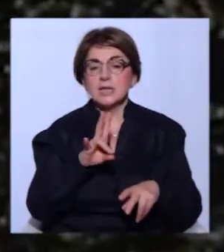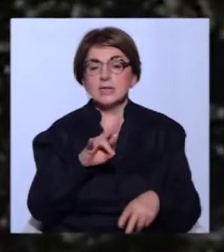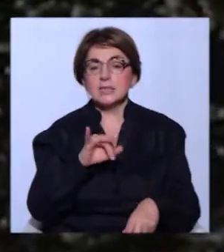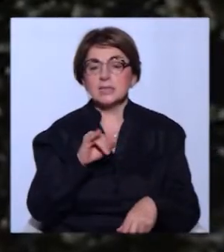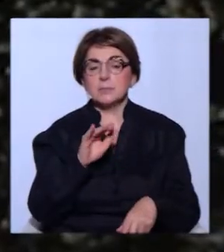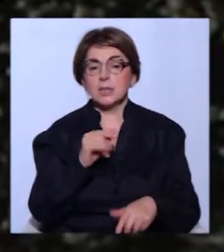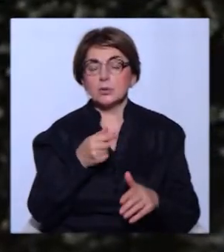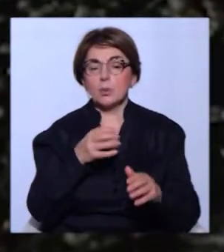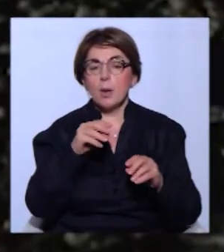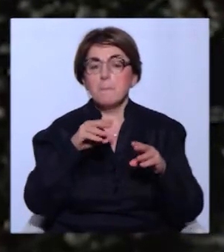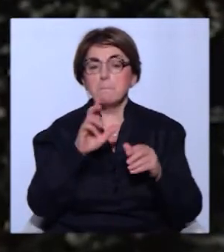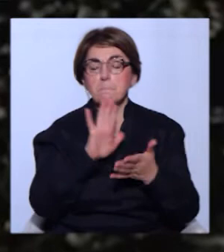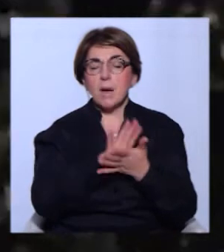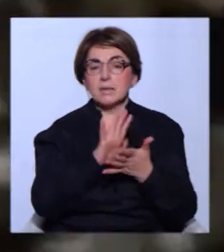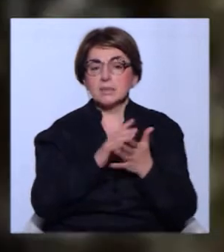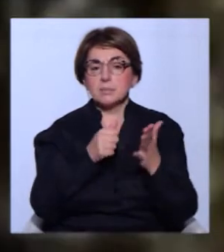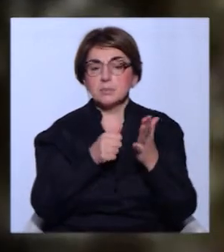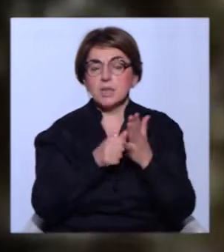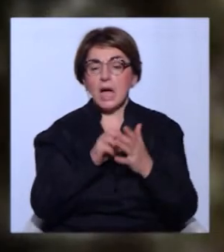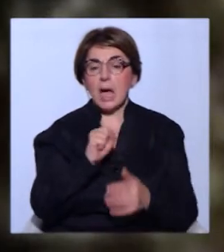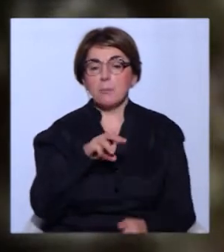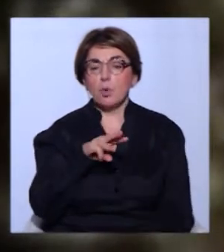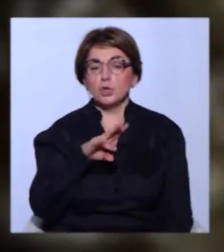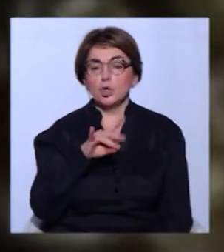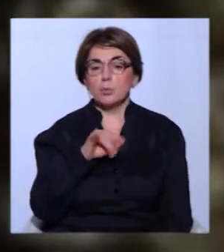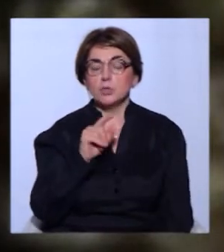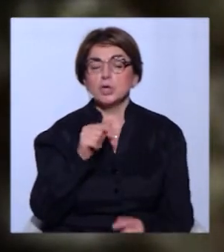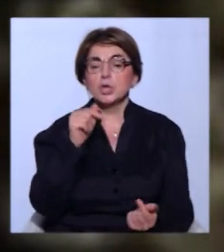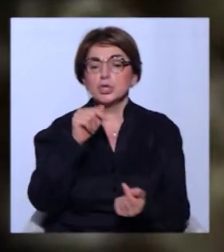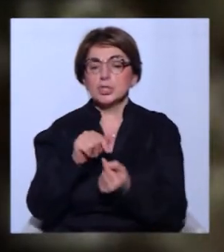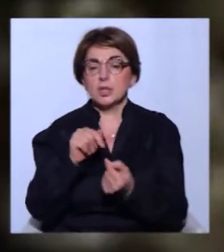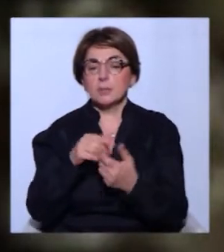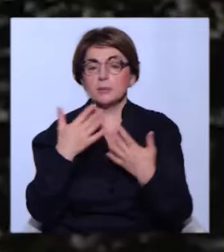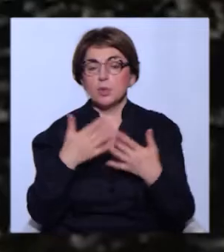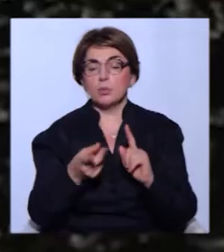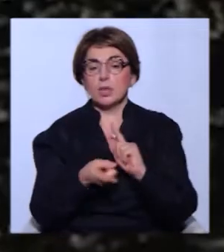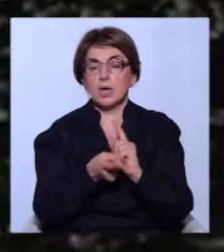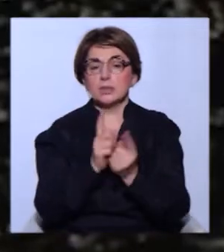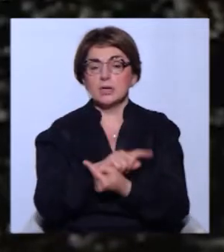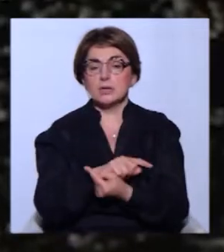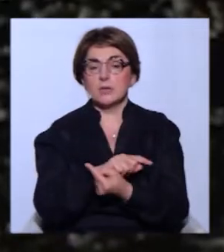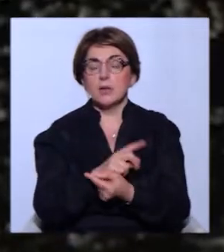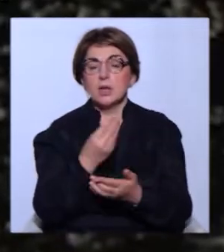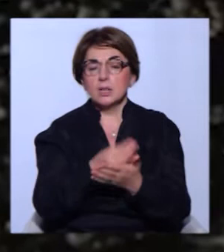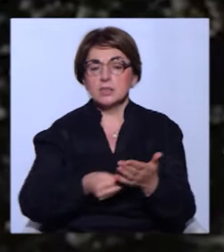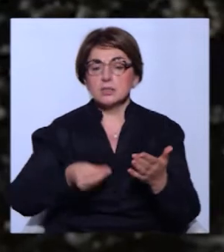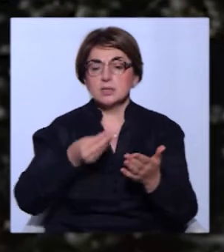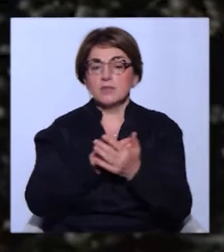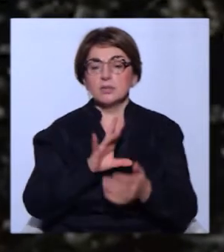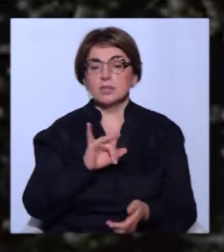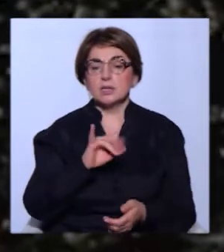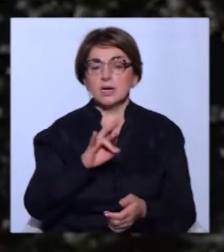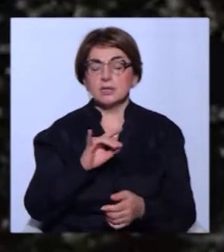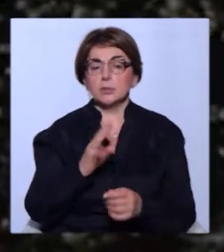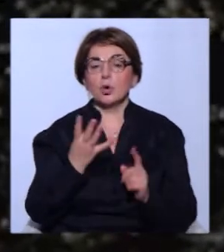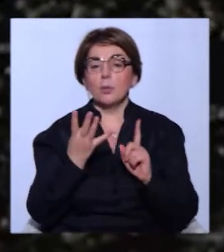ნიტრიფიკატორი ბაქტერიების დახმარებით ეს ამონიუმი შესაბამისად უკვე გადაიქცევა კვლავ ნიტრატებად,